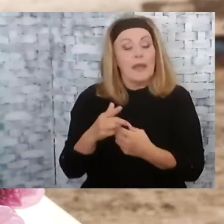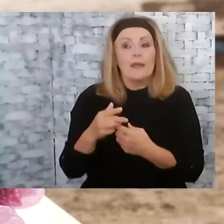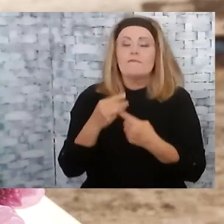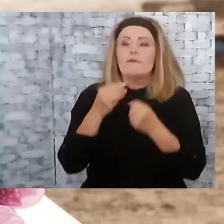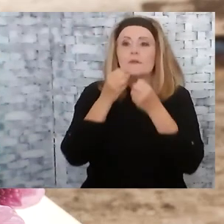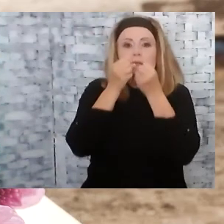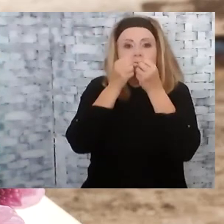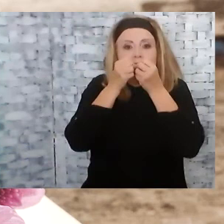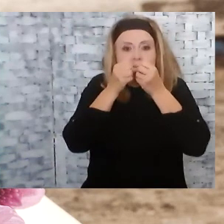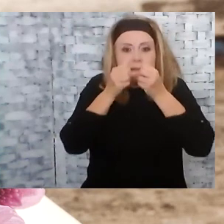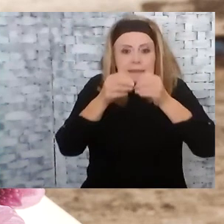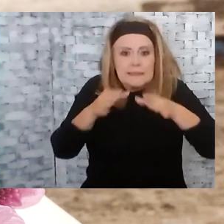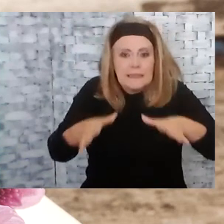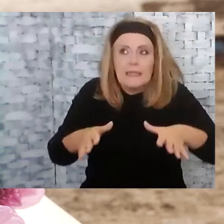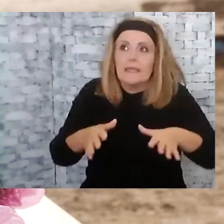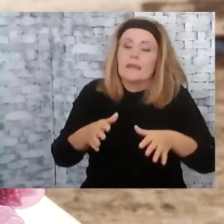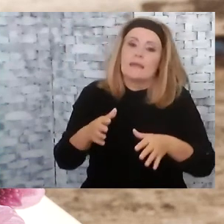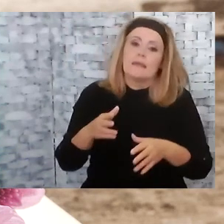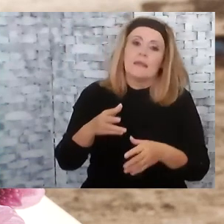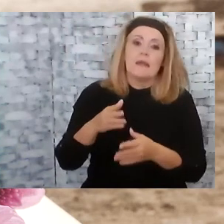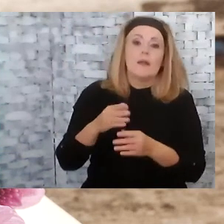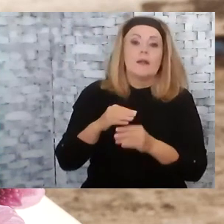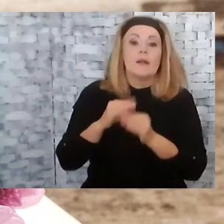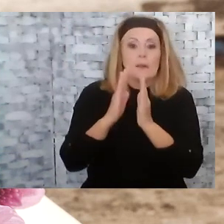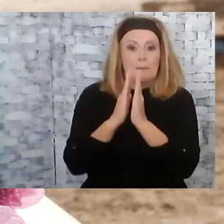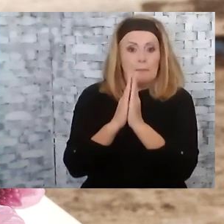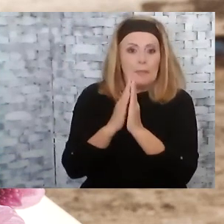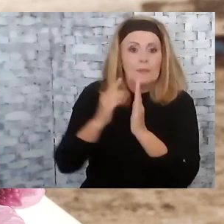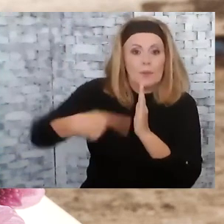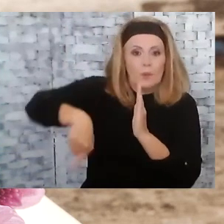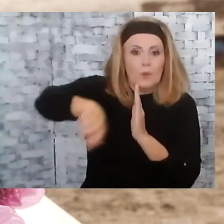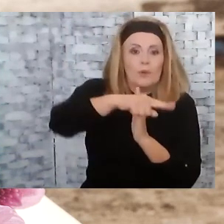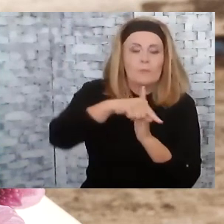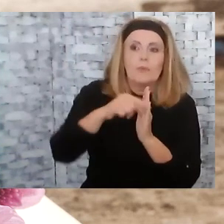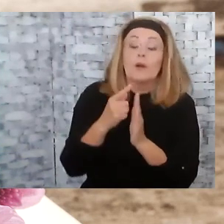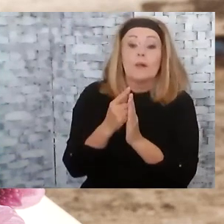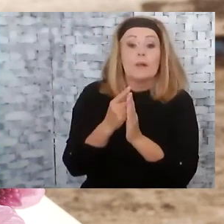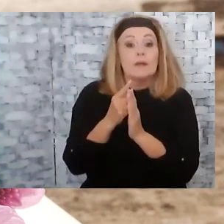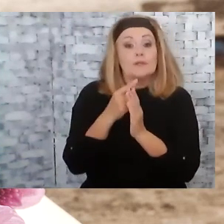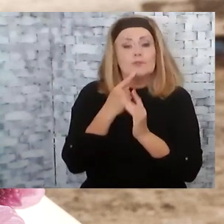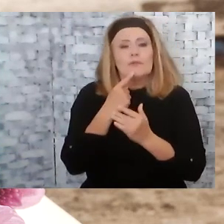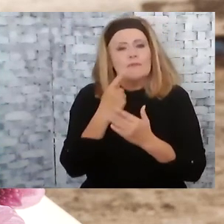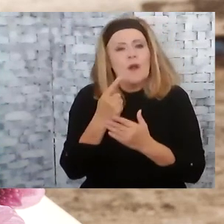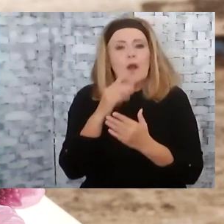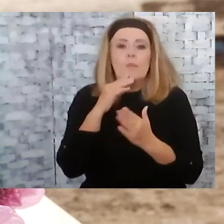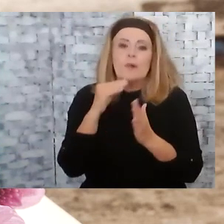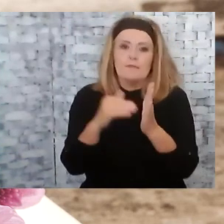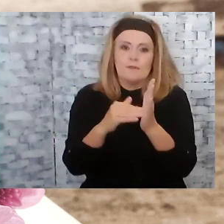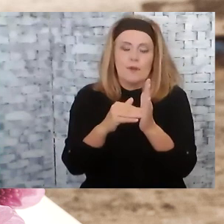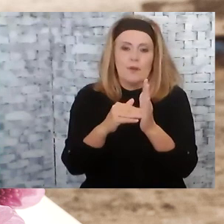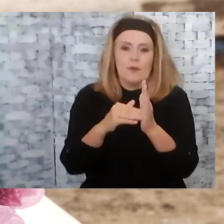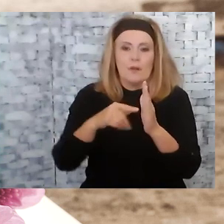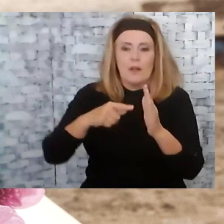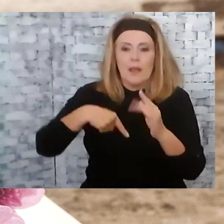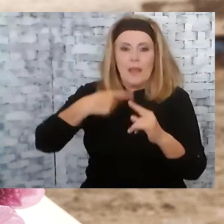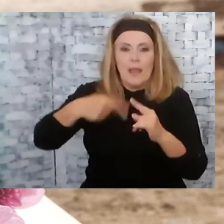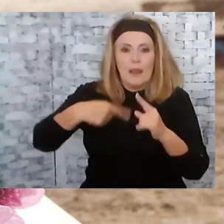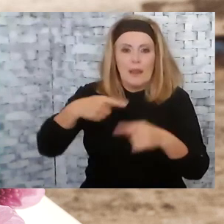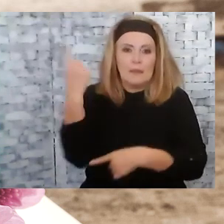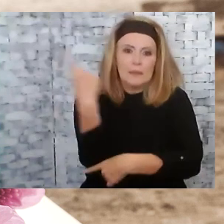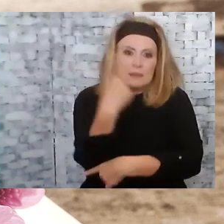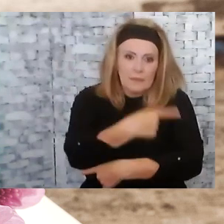Vriende, ek wil baie graag die seën van die Here oor elkeen van ons uitspreek. Net voor ek dit doen, kan ek jou aanmoedig vir ons daaglikse stilte